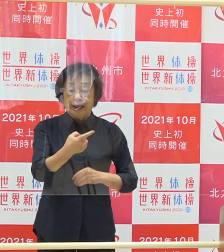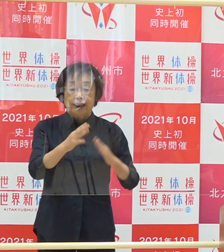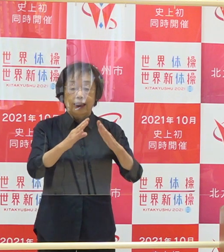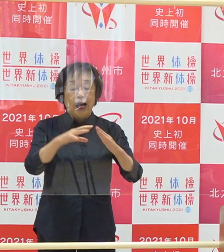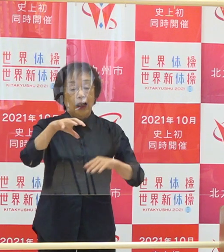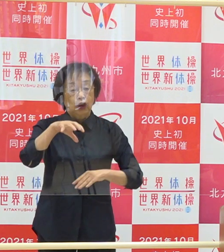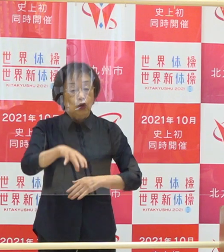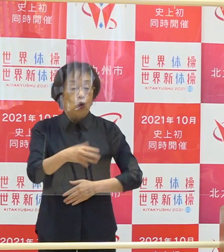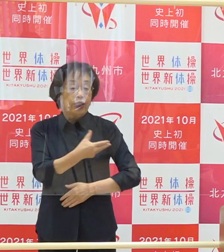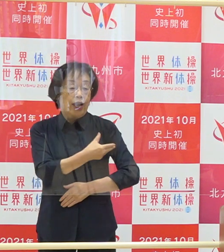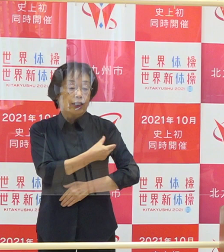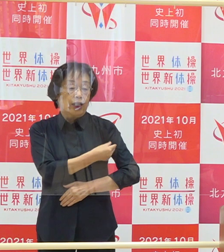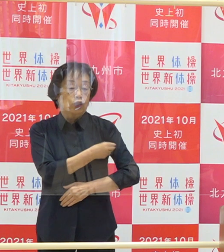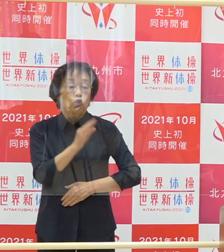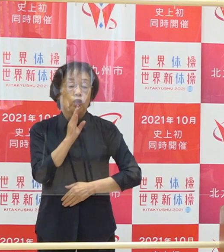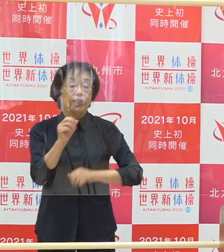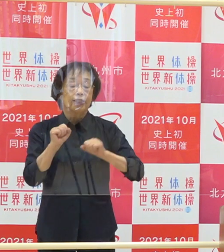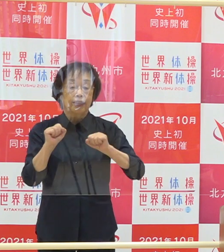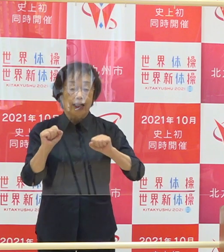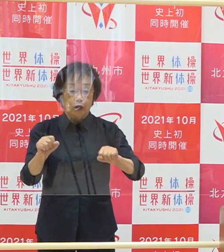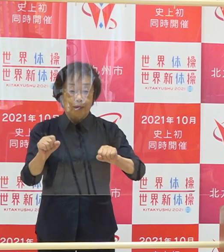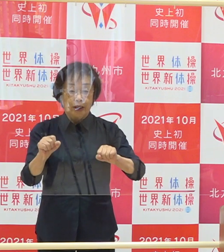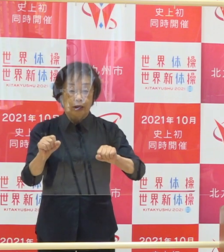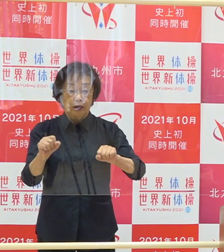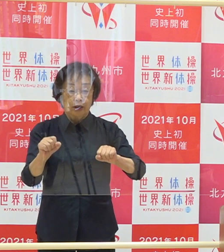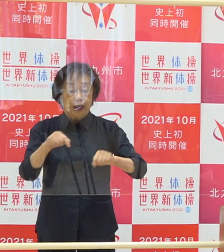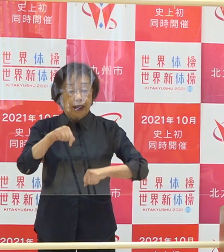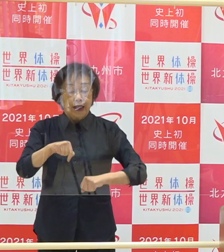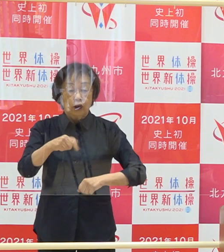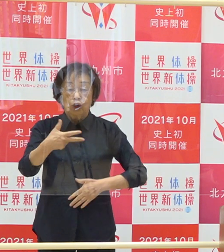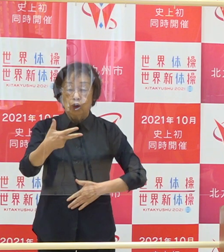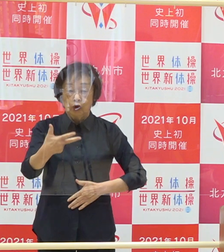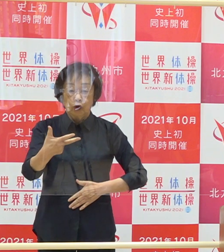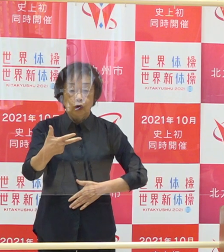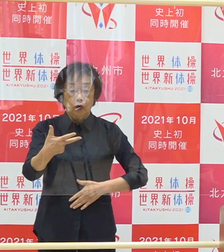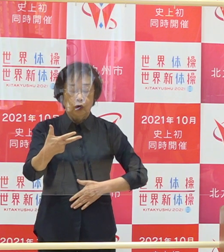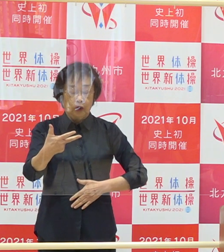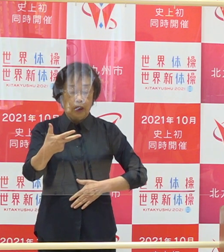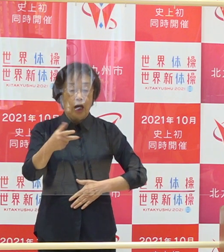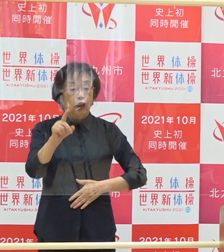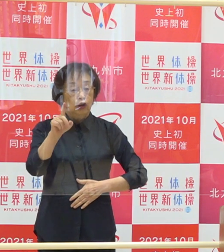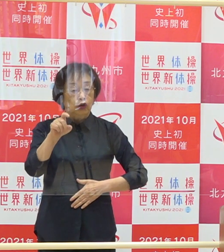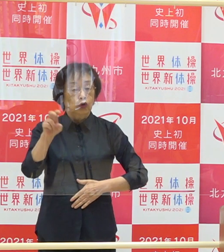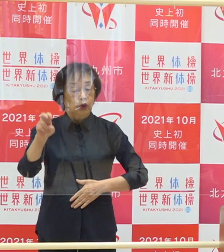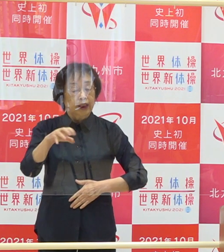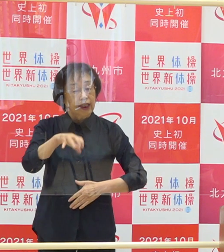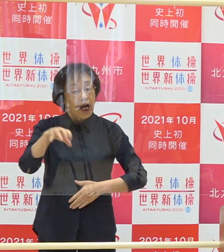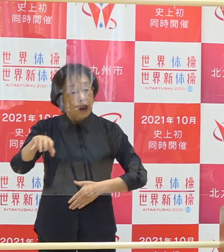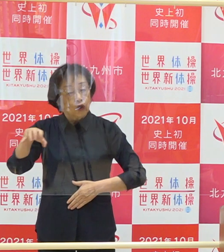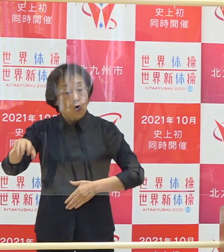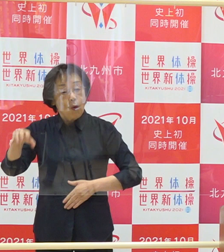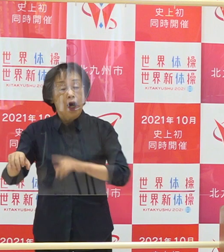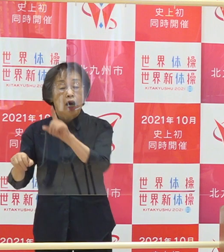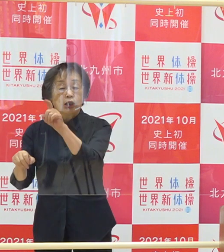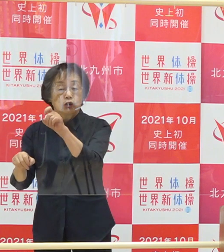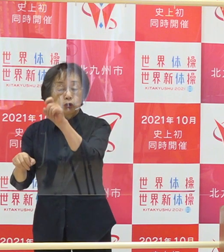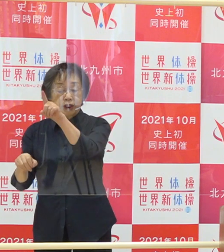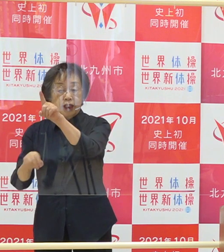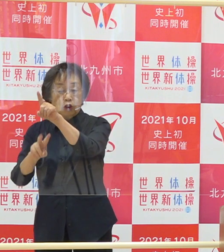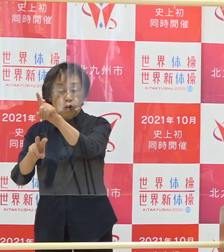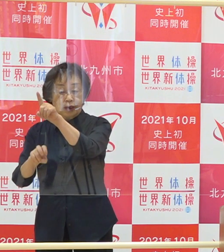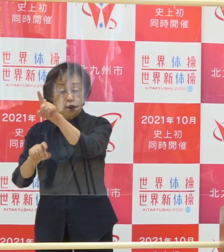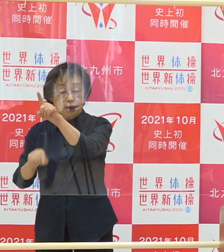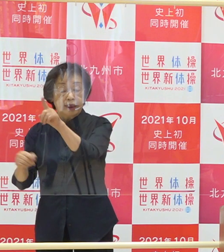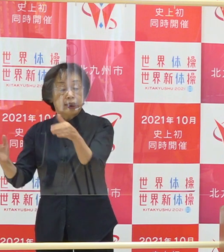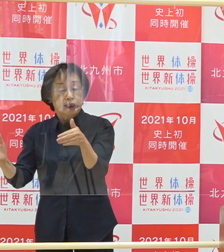して接種を行います。市内の12会場での接種は11月21日まであります